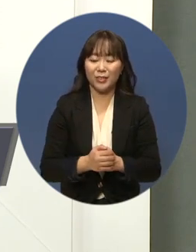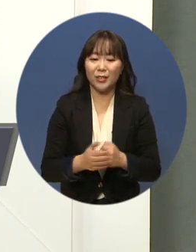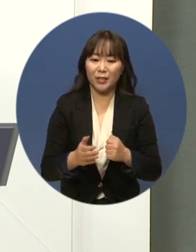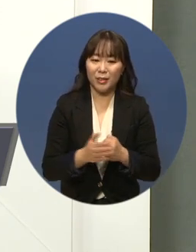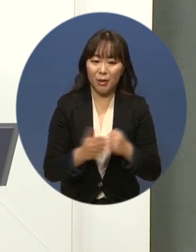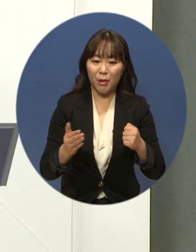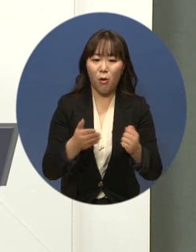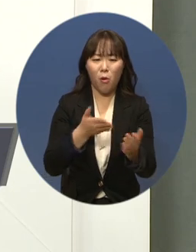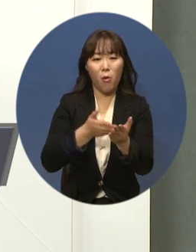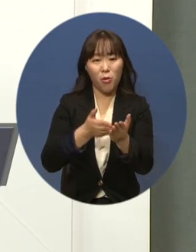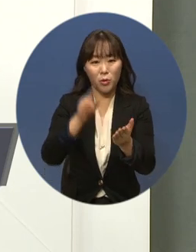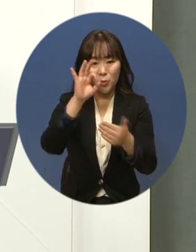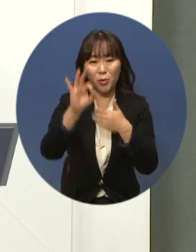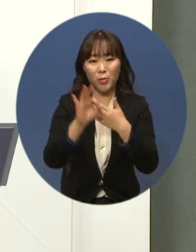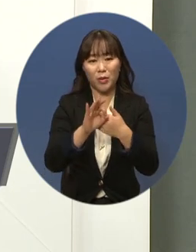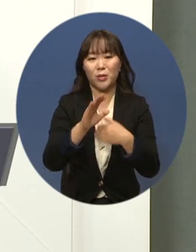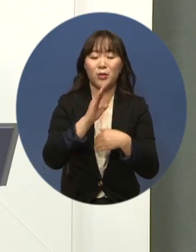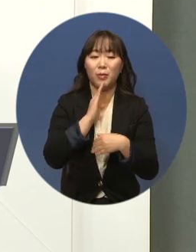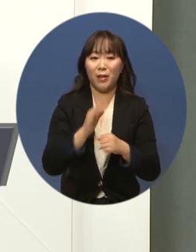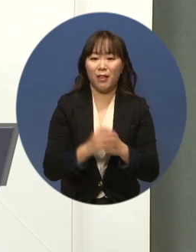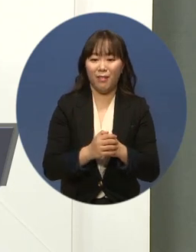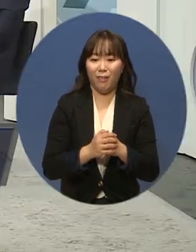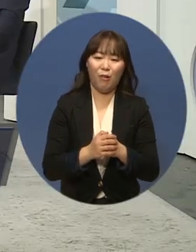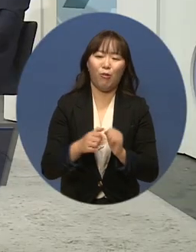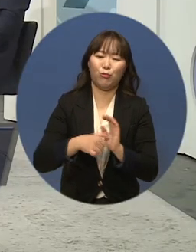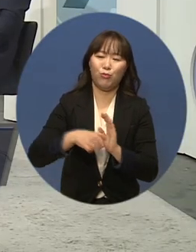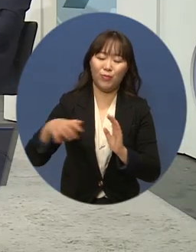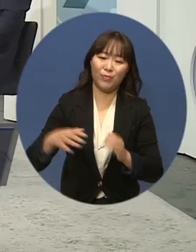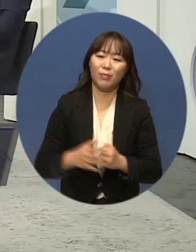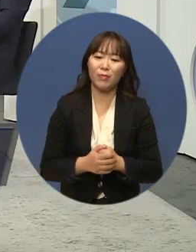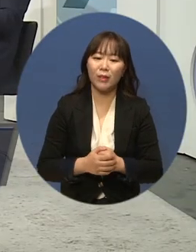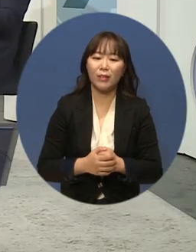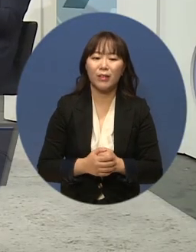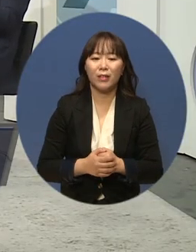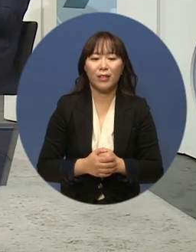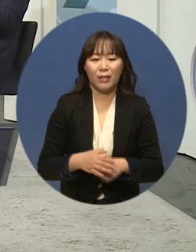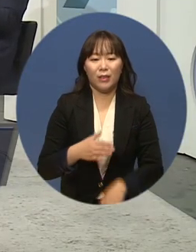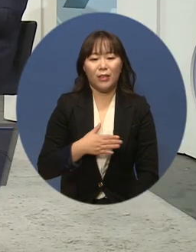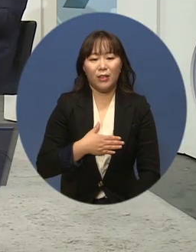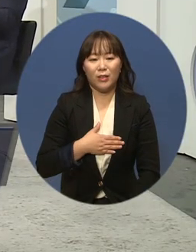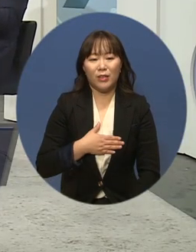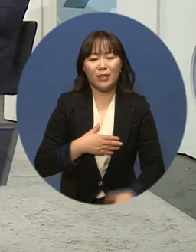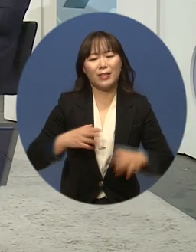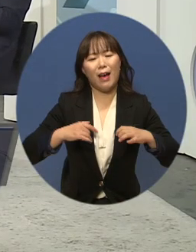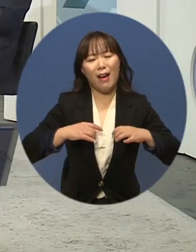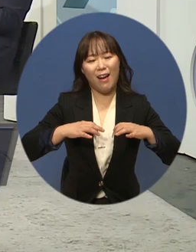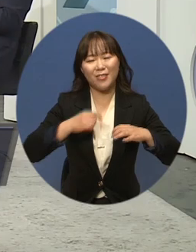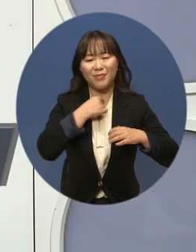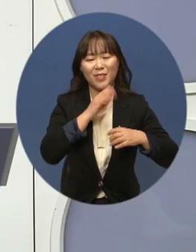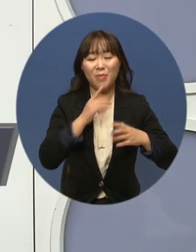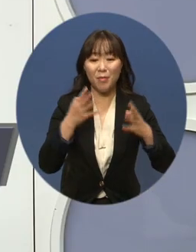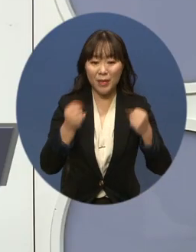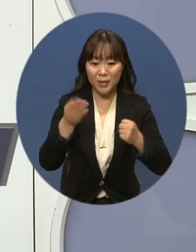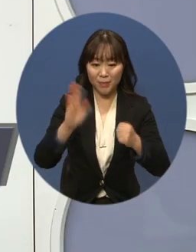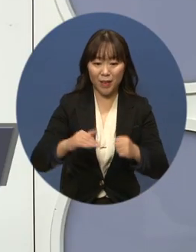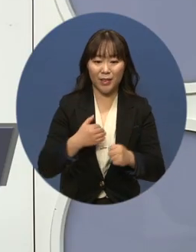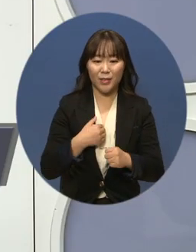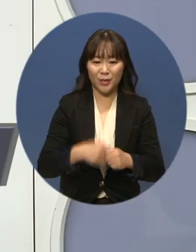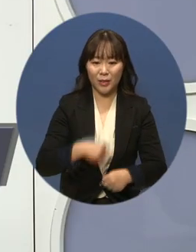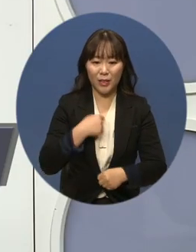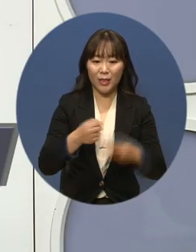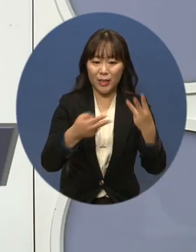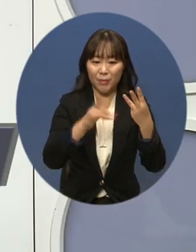뭐 언론에서도 그게 예, 예. 굉장한 그 화제거리였어요. 사람이 알려면 꽤 많은데요. 사실은 이제 그